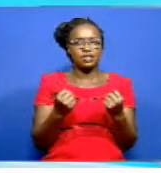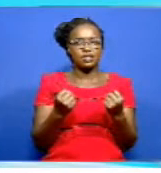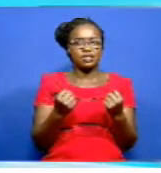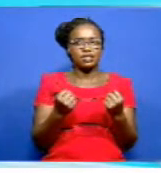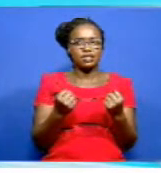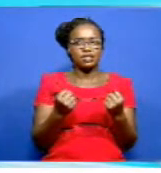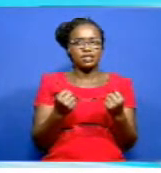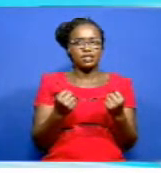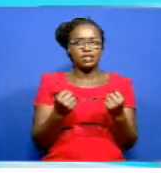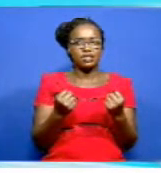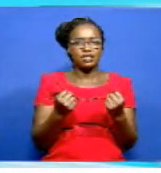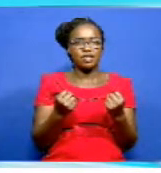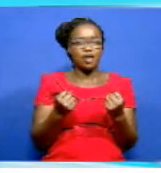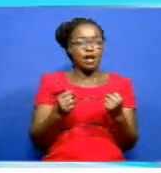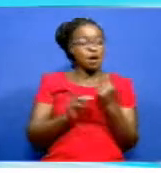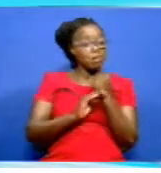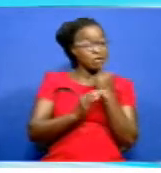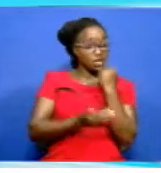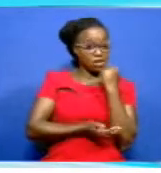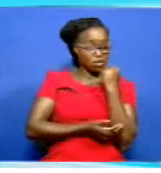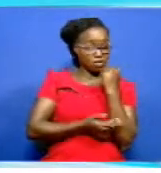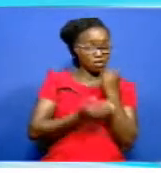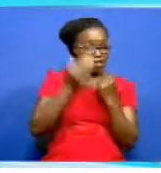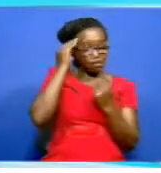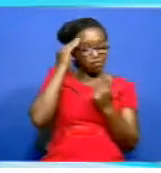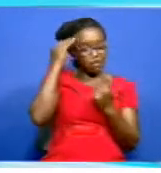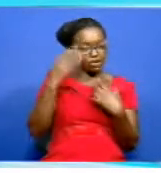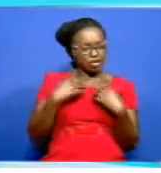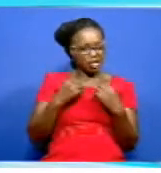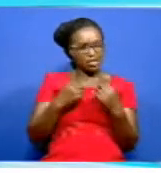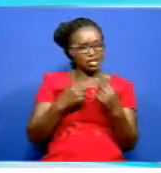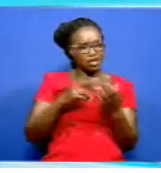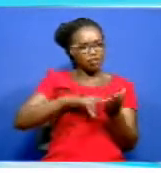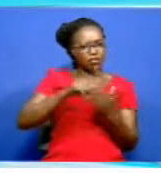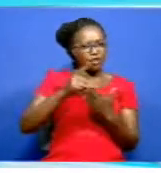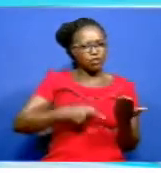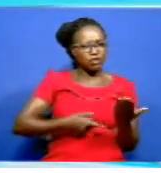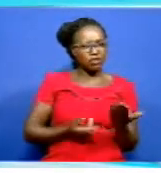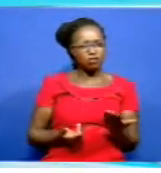wanavyosema maternal mental health ni nini haswa?